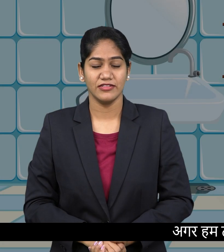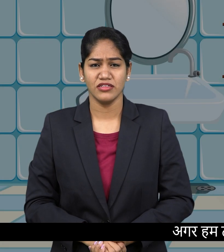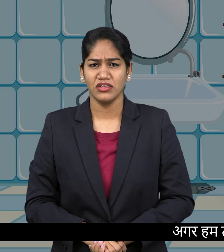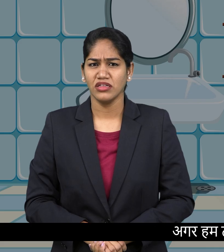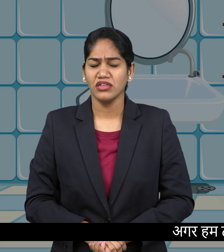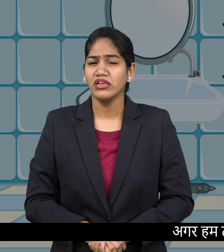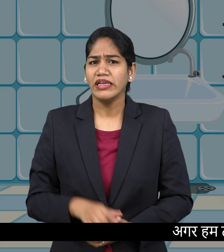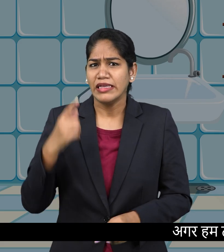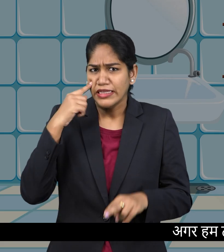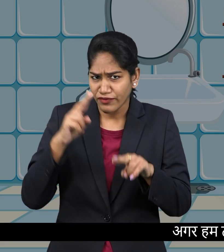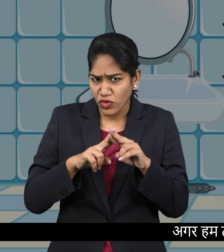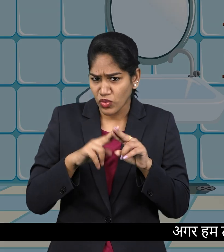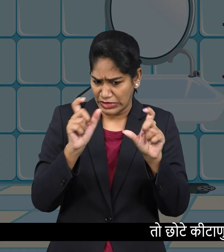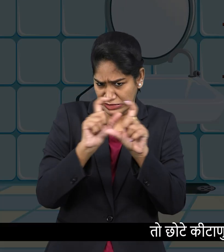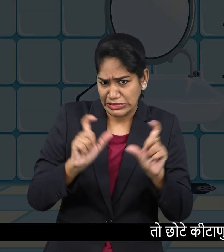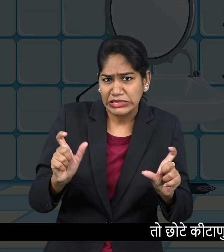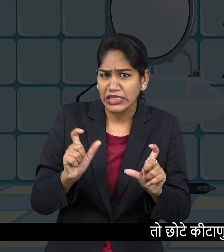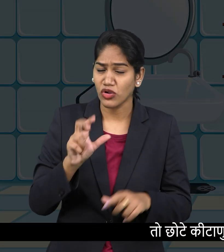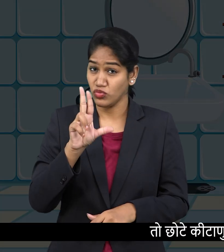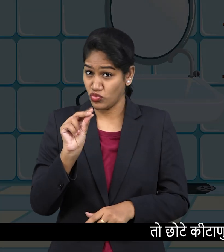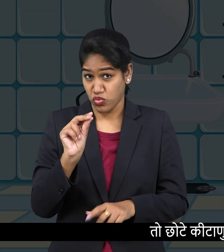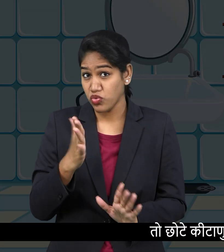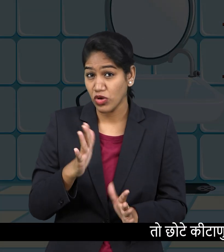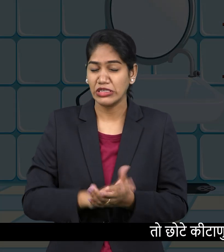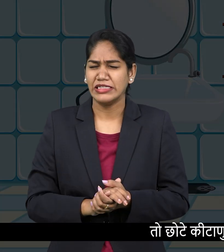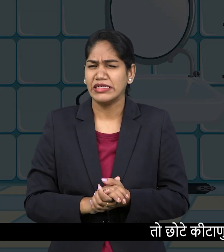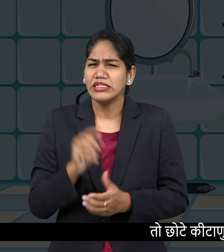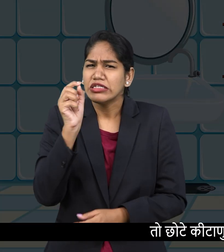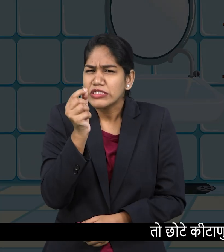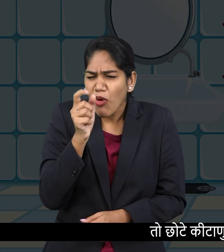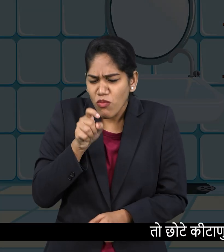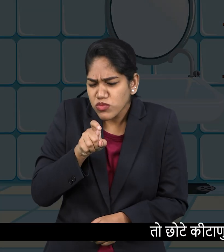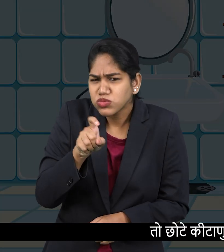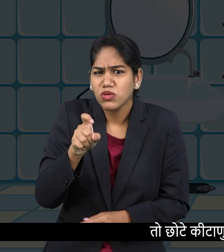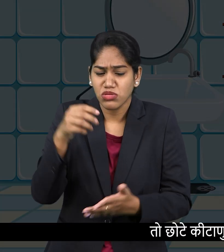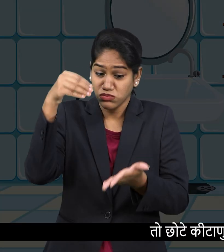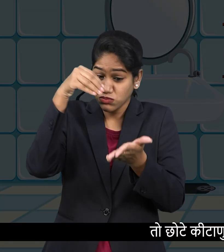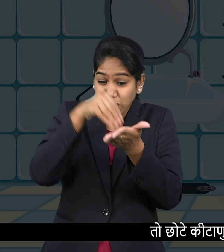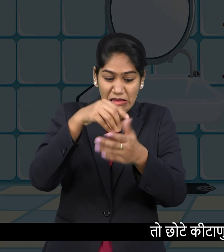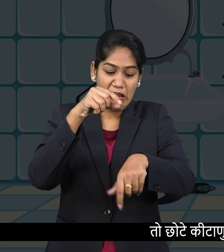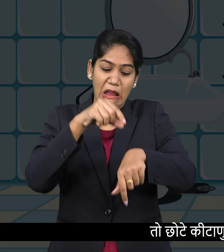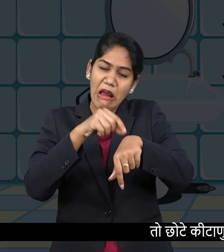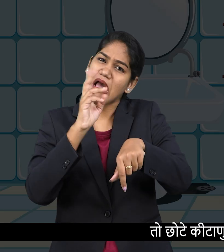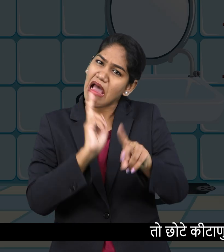अगर हम ठीक से साफ नहीं करते हैं तो छोटे कीटाणु हमारी त्वचा पर रह सकते हैं